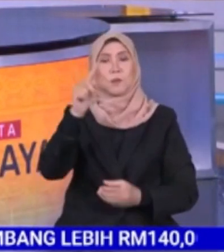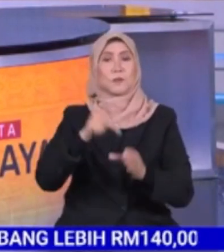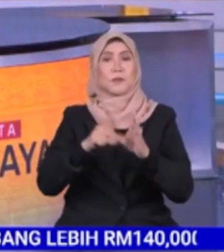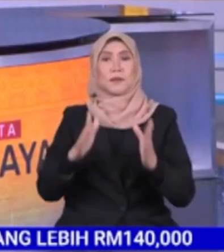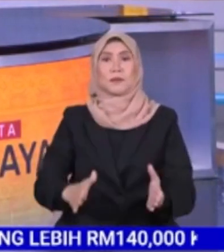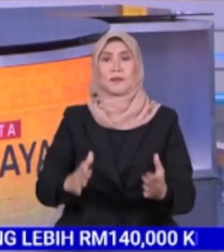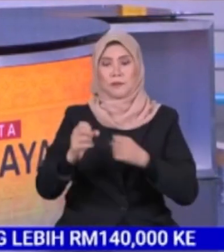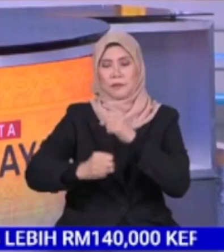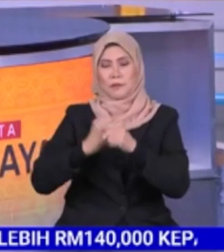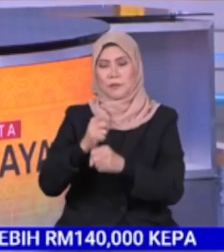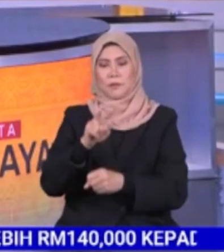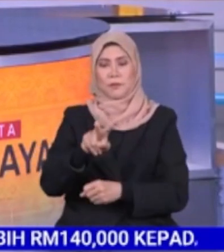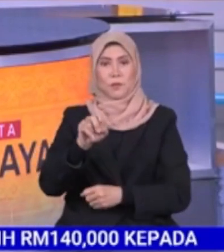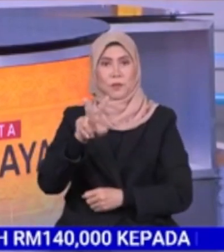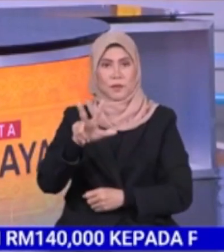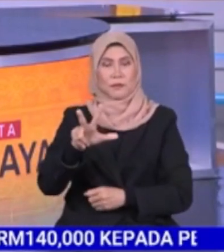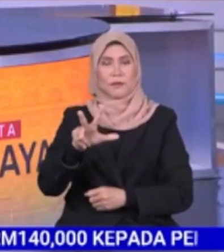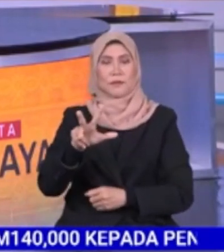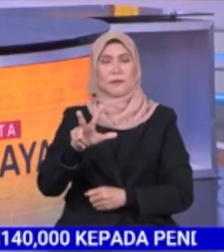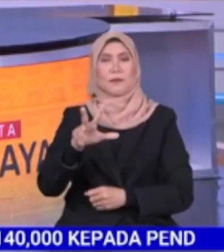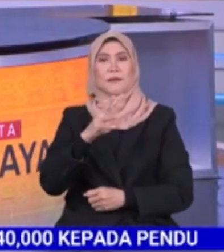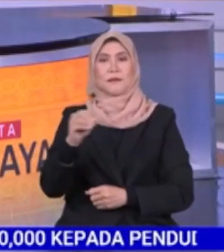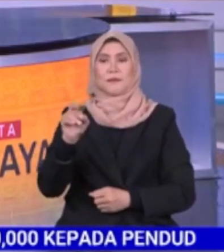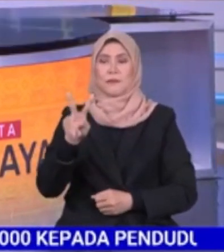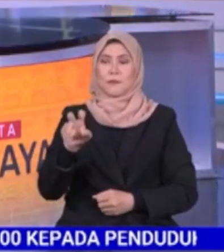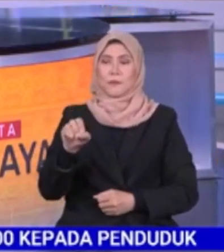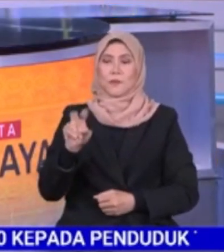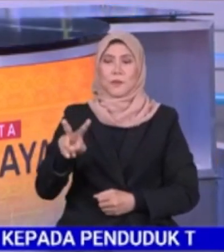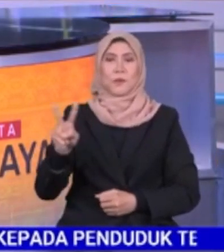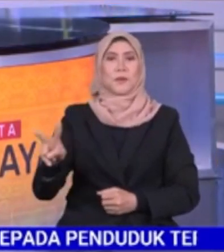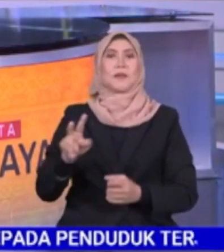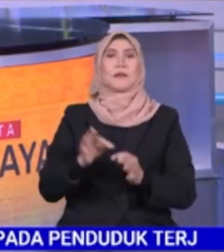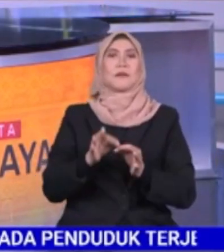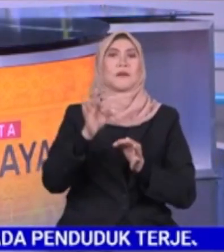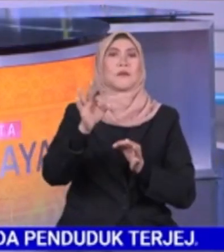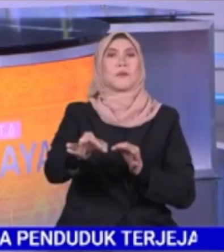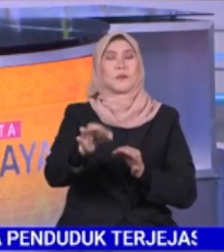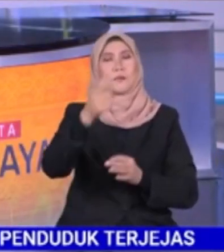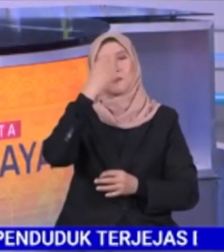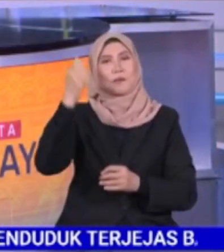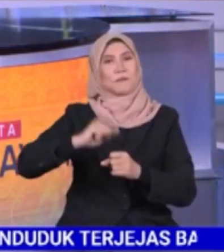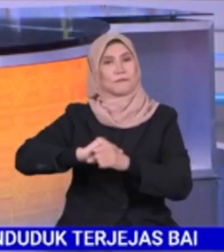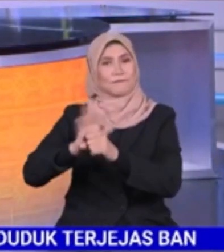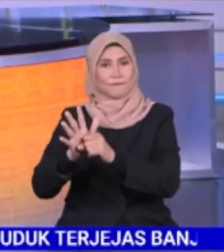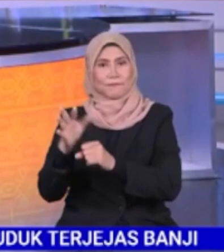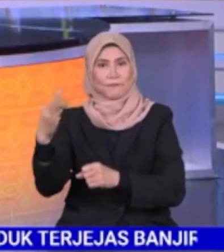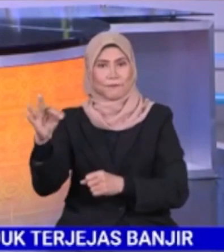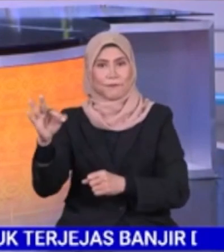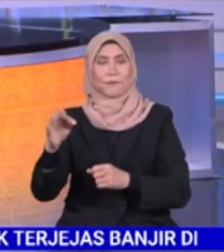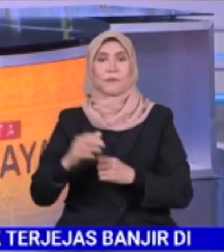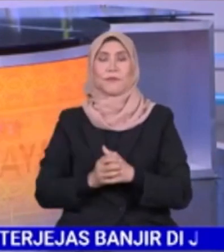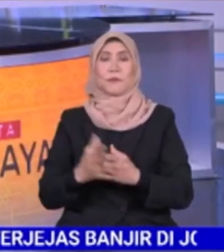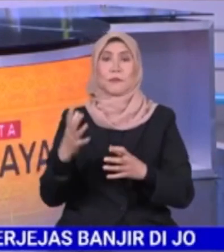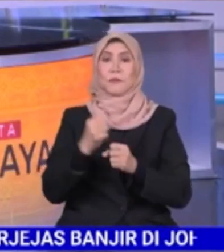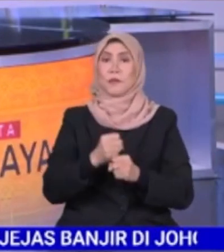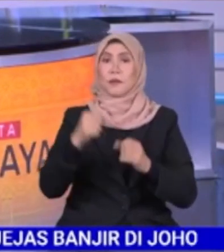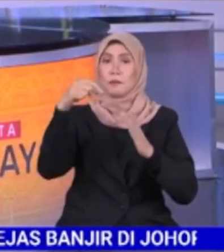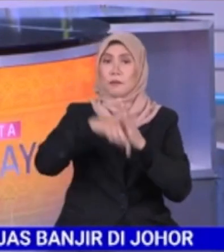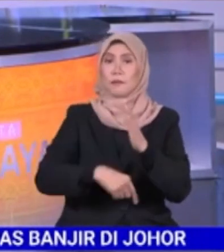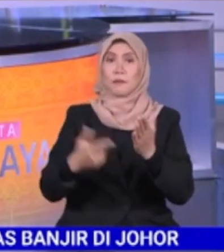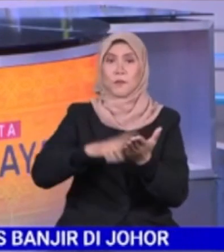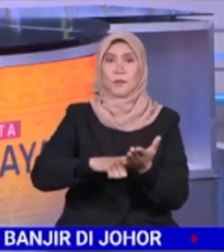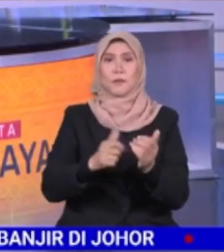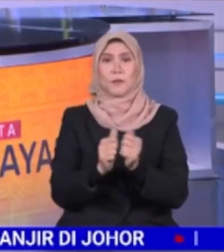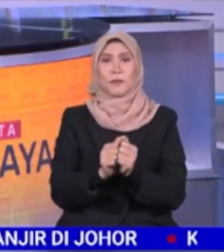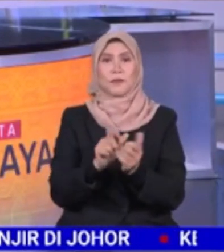tahun giliran 2023 dan juga 2022 yang tertangguh akibat pandemik komik 19 untuk mendapatkan butirannya